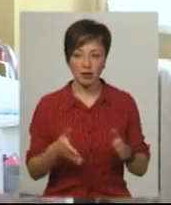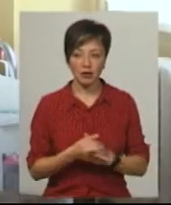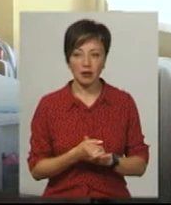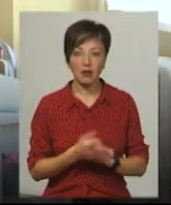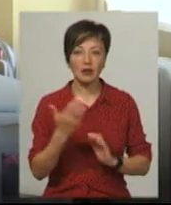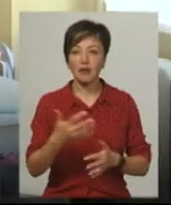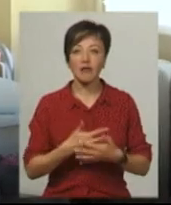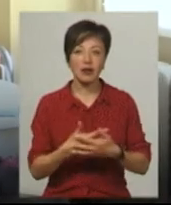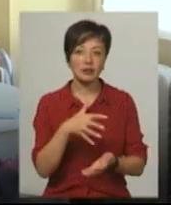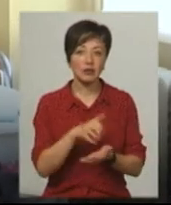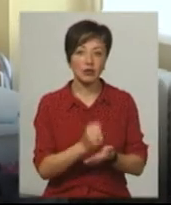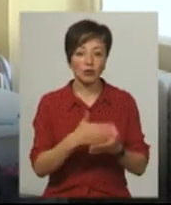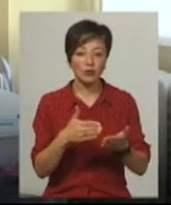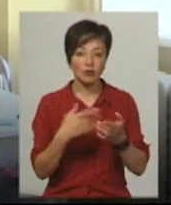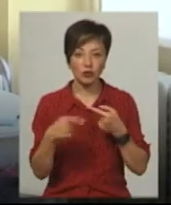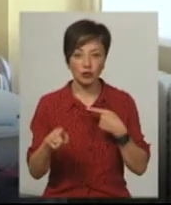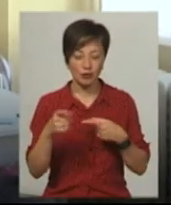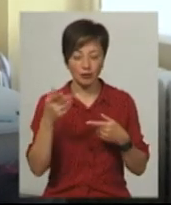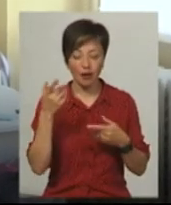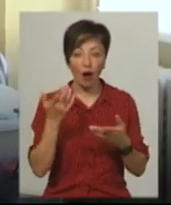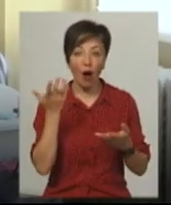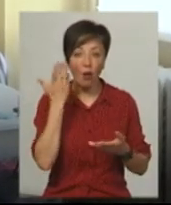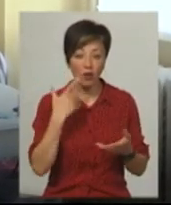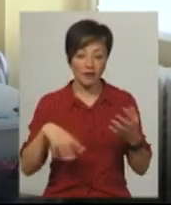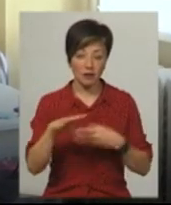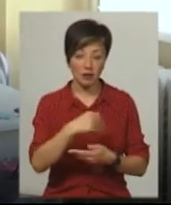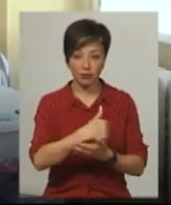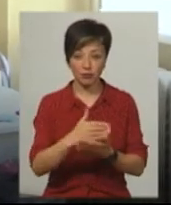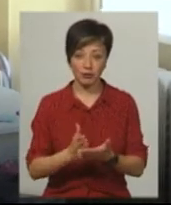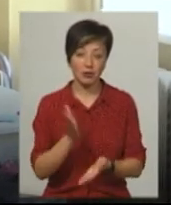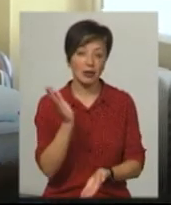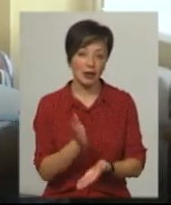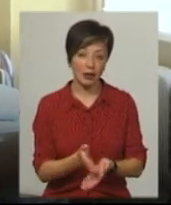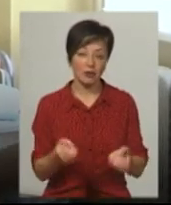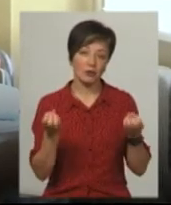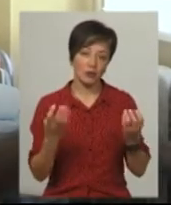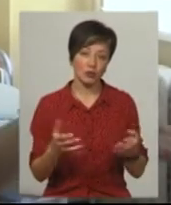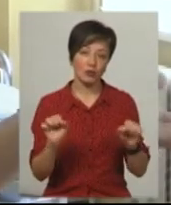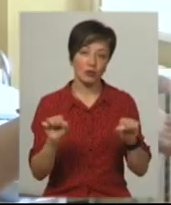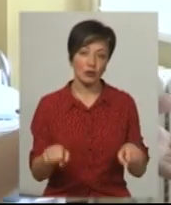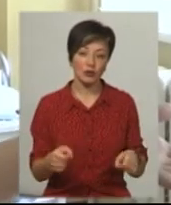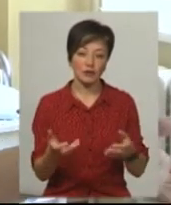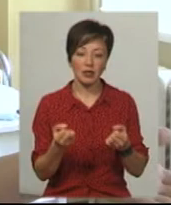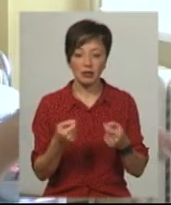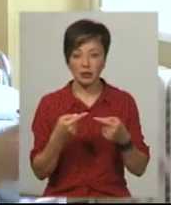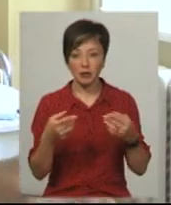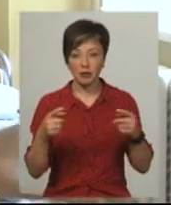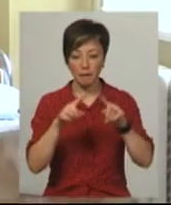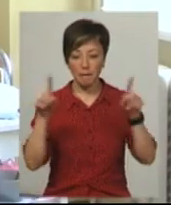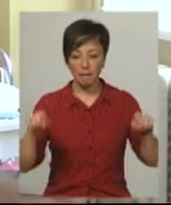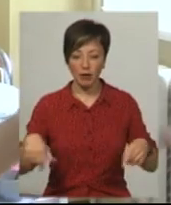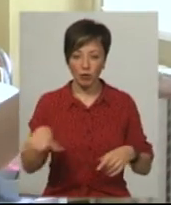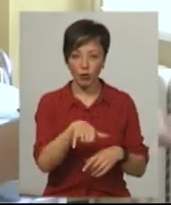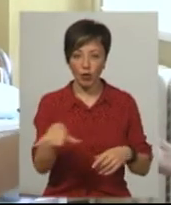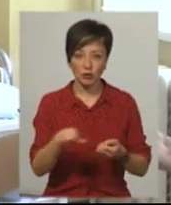Ти зайнята зовсім другим, в тебе зовсім друге в голові. А коли все є, просто Можна взяти пару пелюшок з дому,